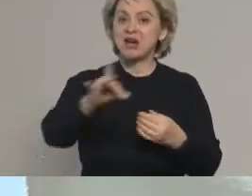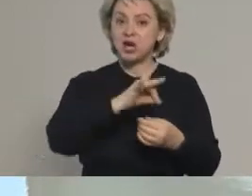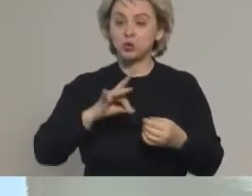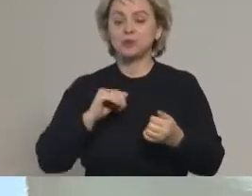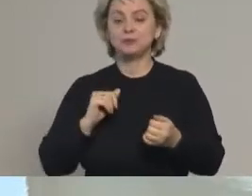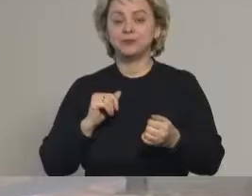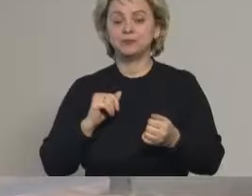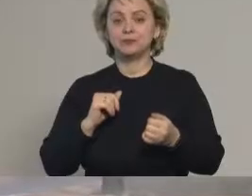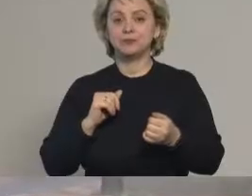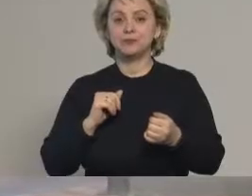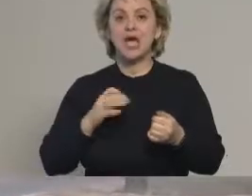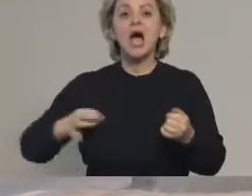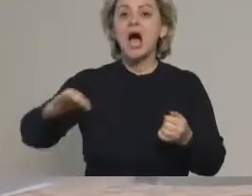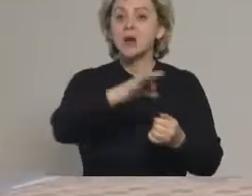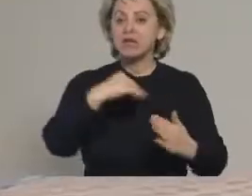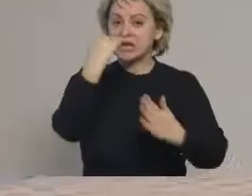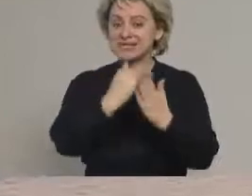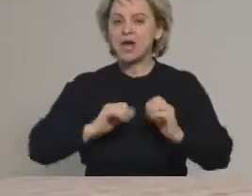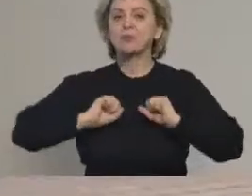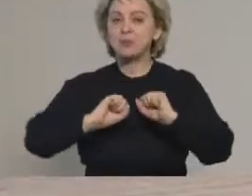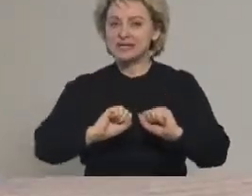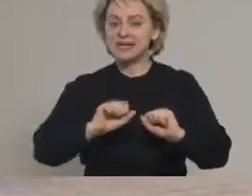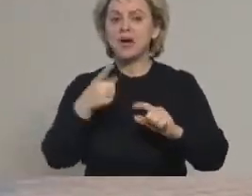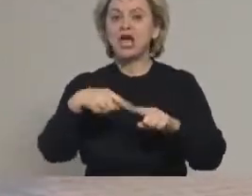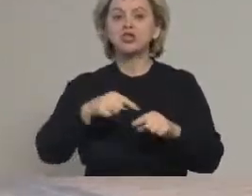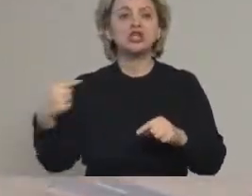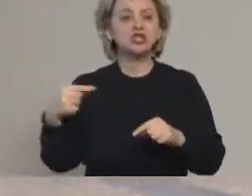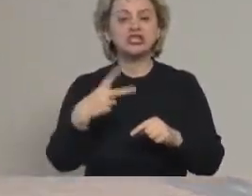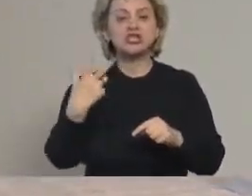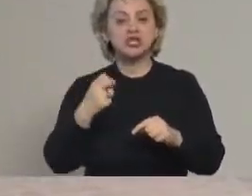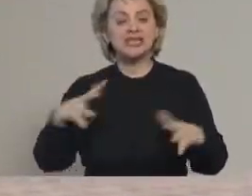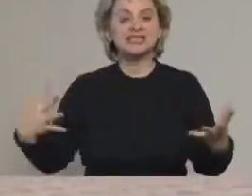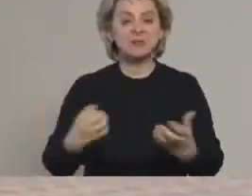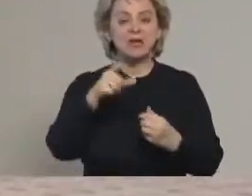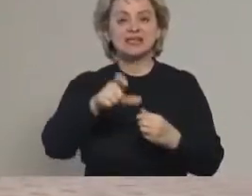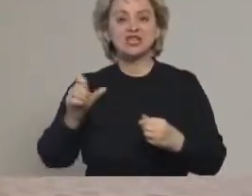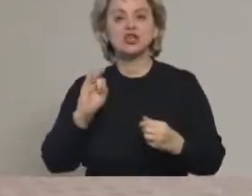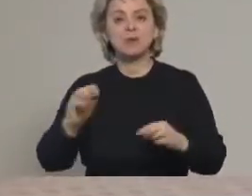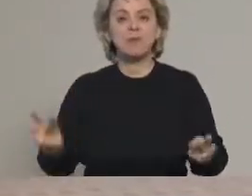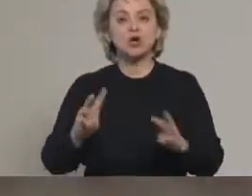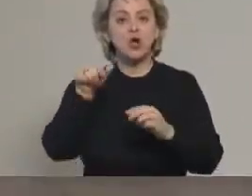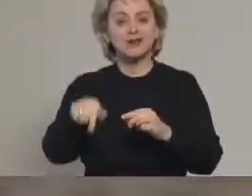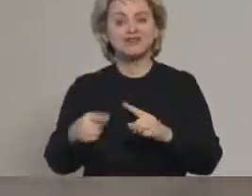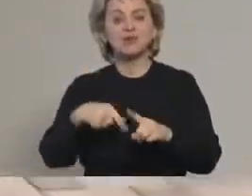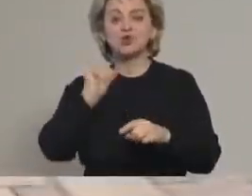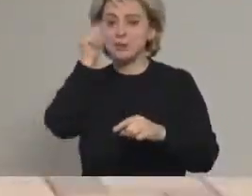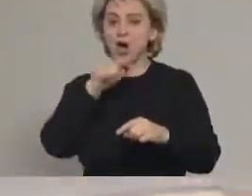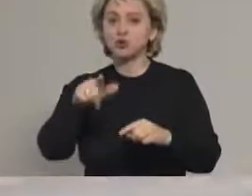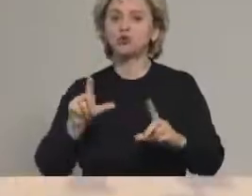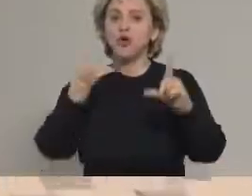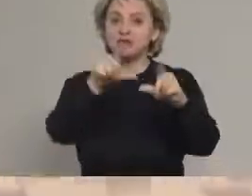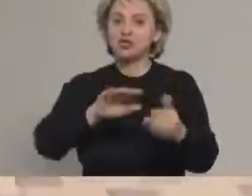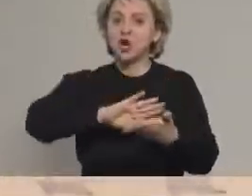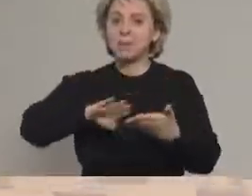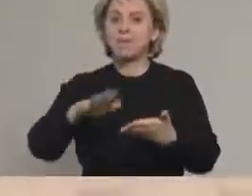района. Областная система безопасности – это 1300 спасателей и пожарных. В прошлом году они выезжали на